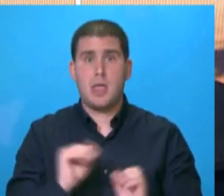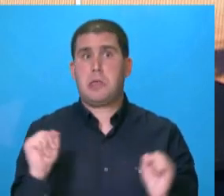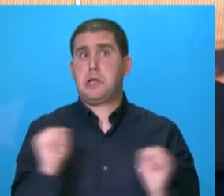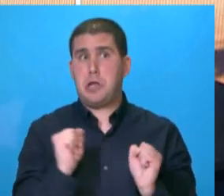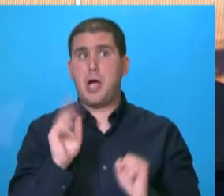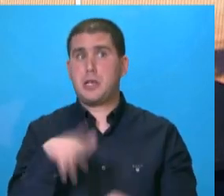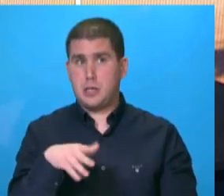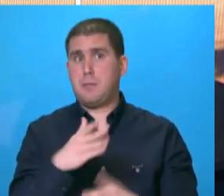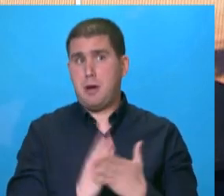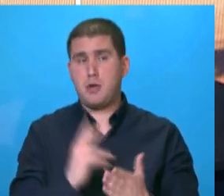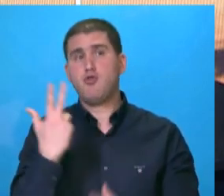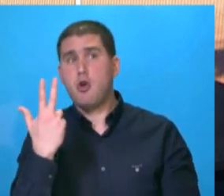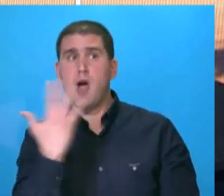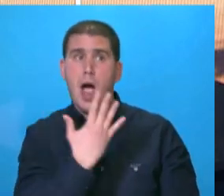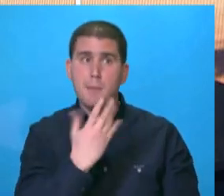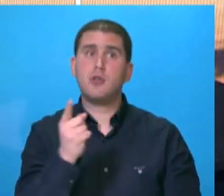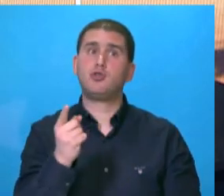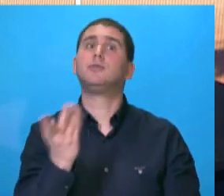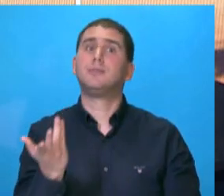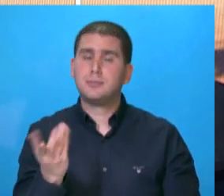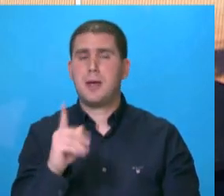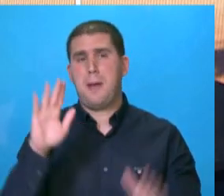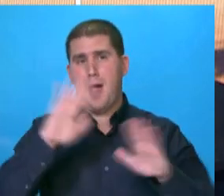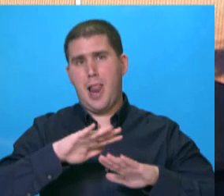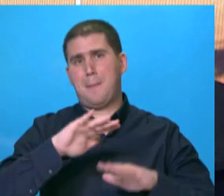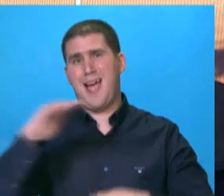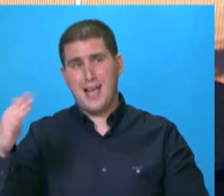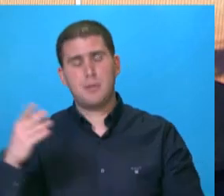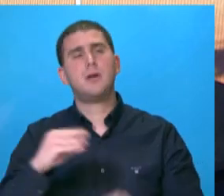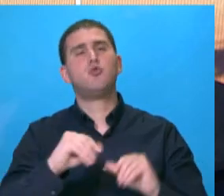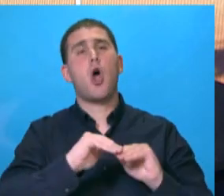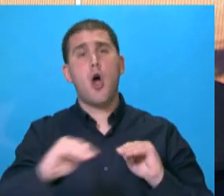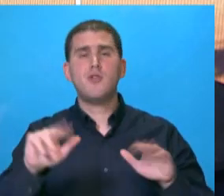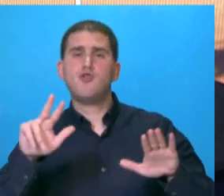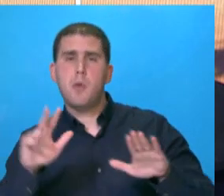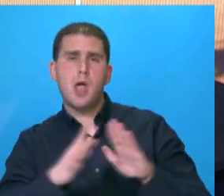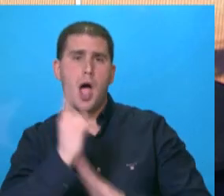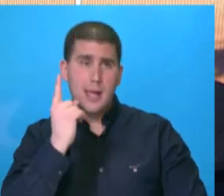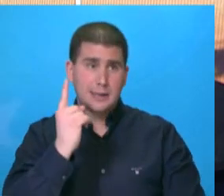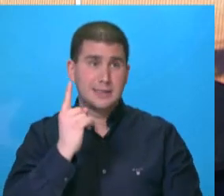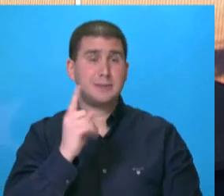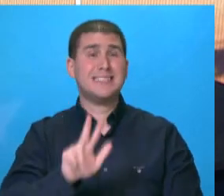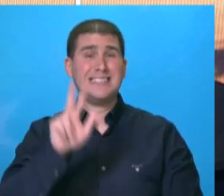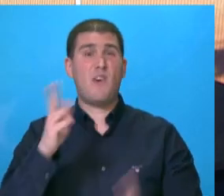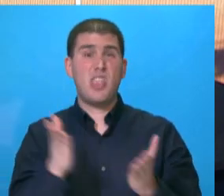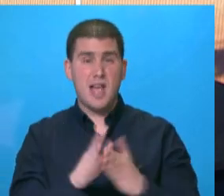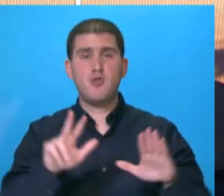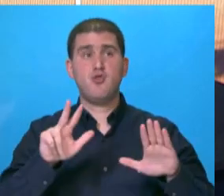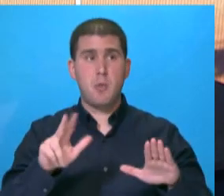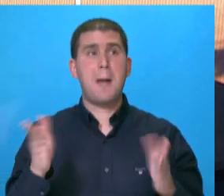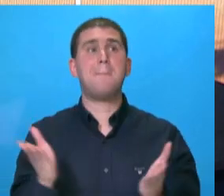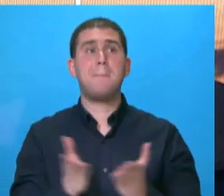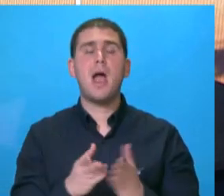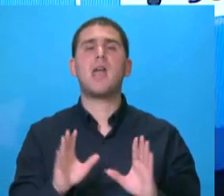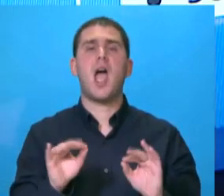מהעניין, 3-5 מעלות בלבד, הלילה בערים, לאורך מישור חוף 8-11, בצפון הנגב 8 מעלות, באילת 10